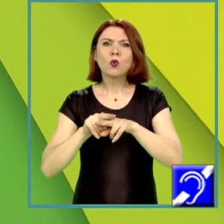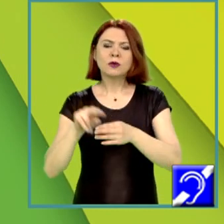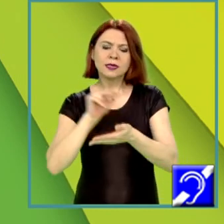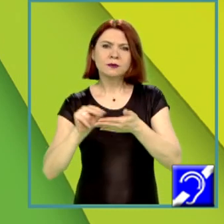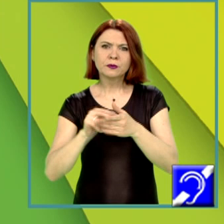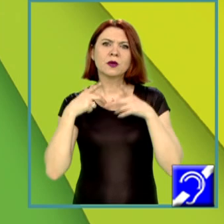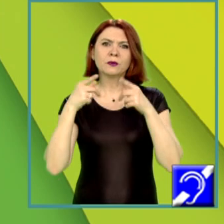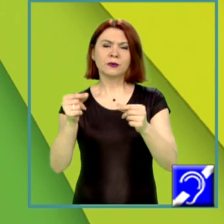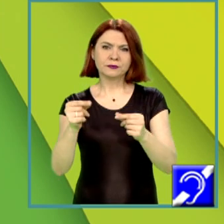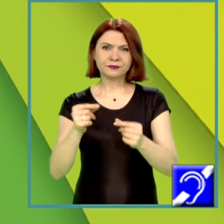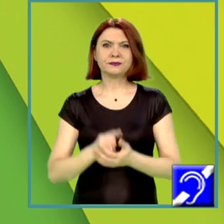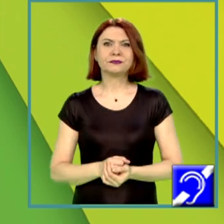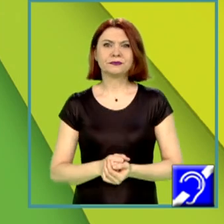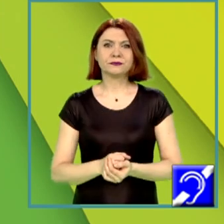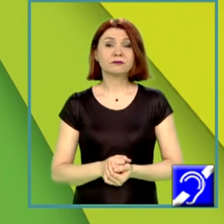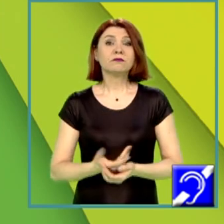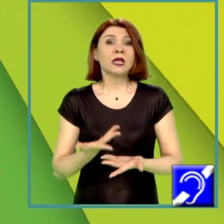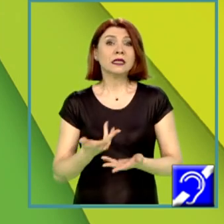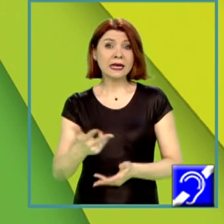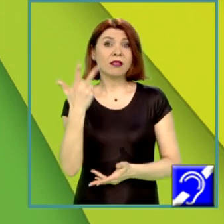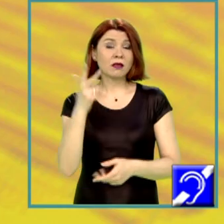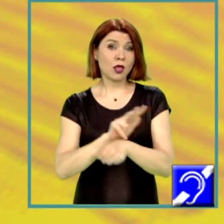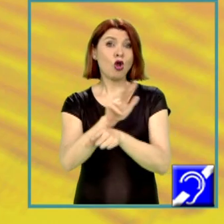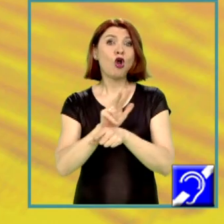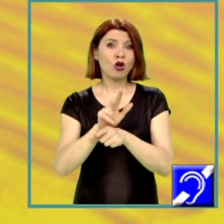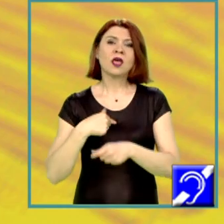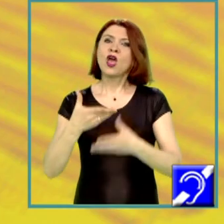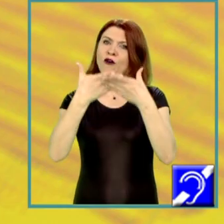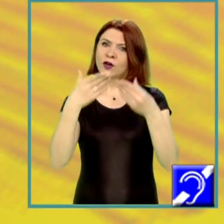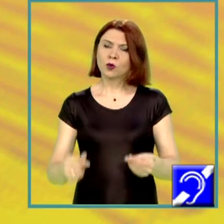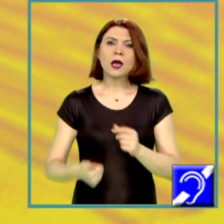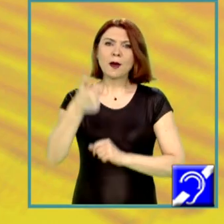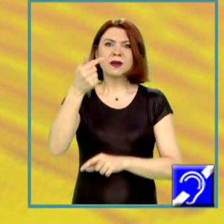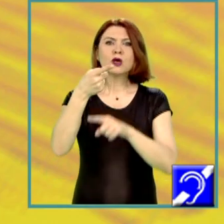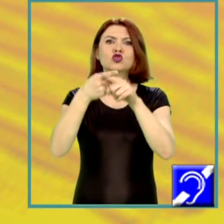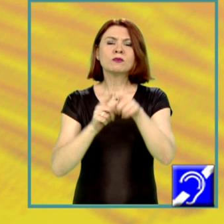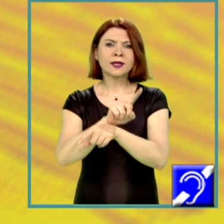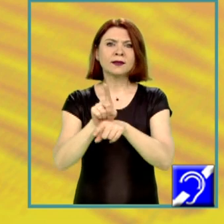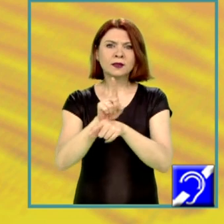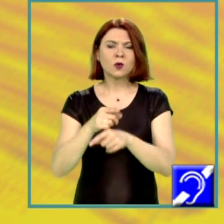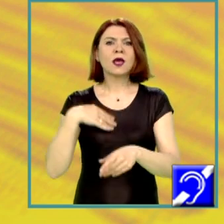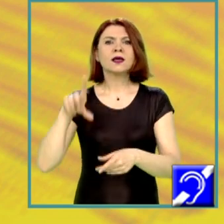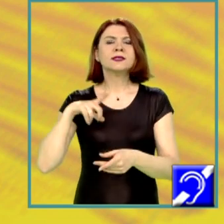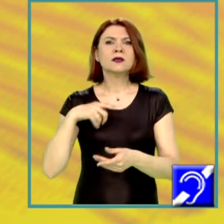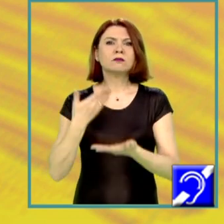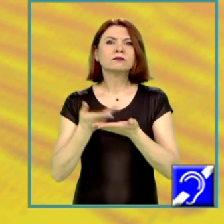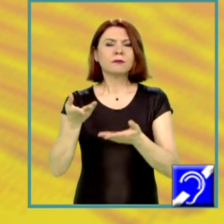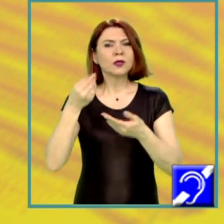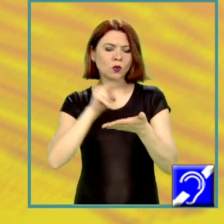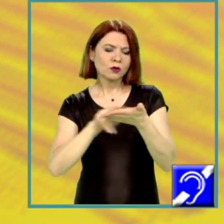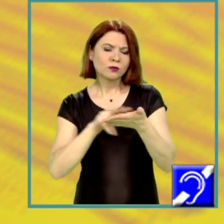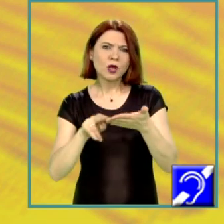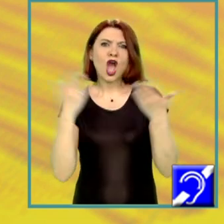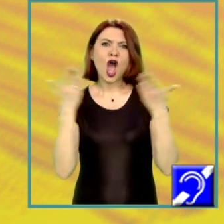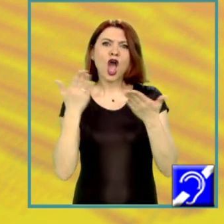Rezolvați subiectele din cele trei ore vă recomand ca prima jumătate de oră să o folosiți pentru o lectură